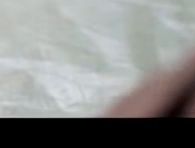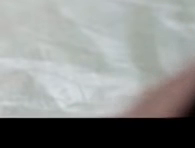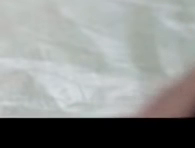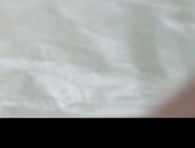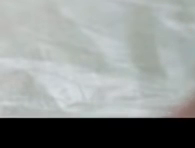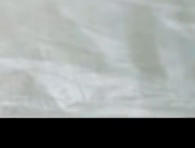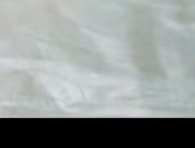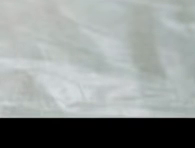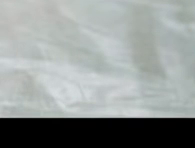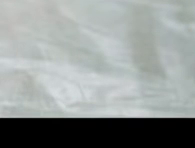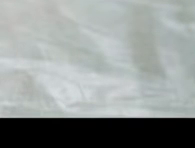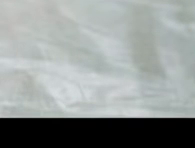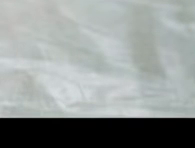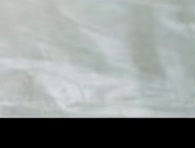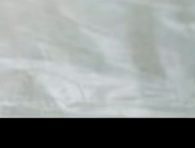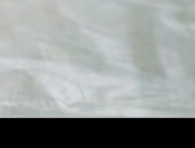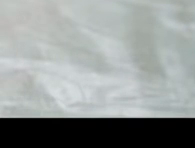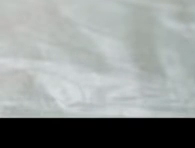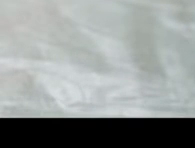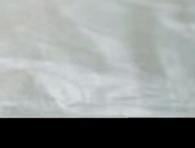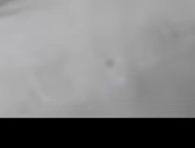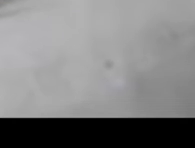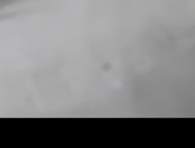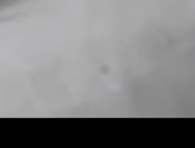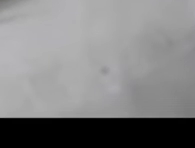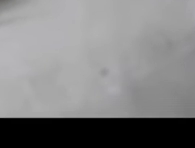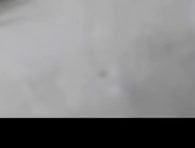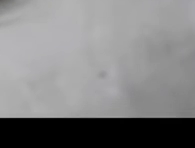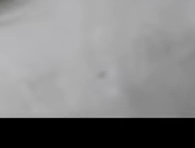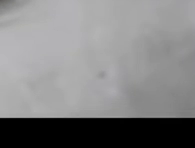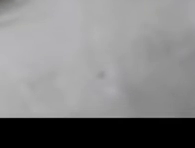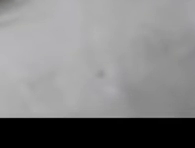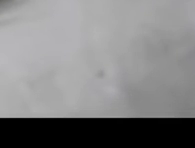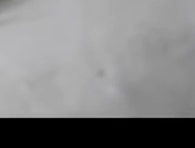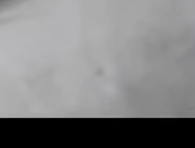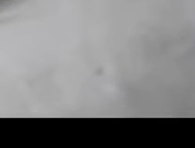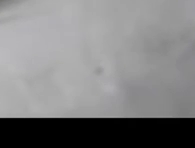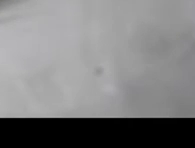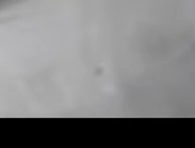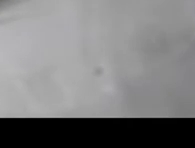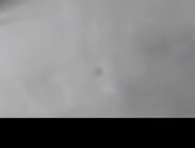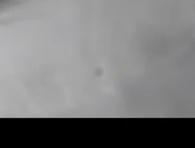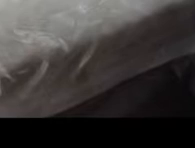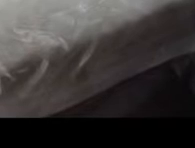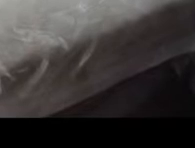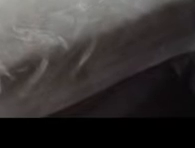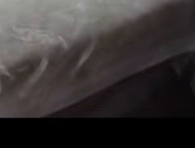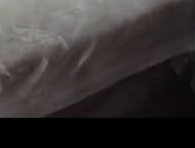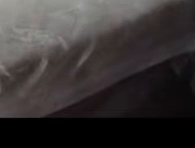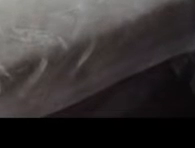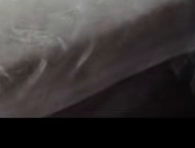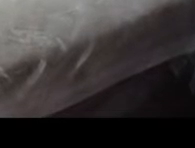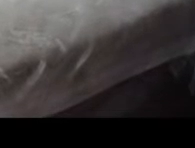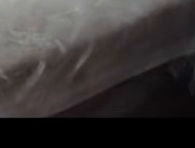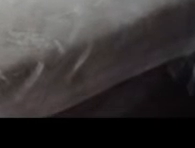и максимальное значение градиента остаточной намагниченности. На этих подшипниках уровень не превышает нормы, все в порядке. Если же